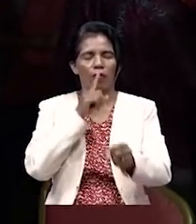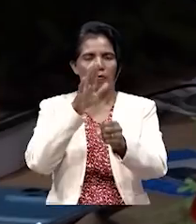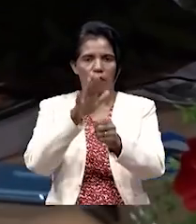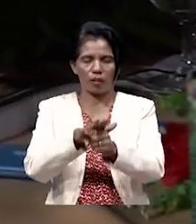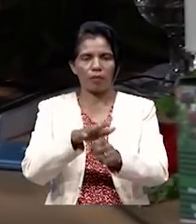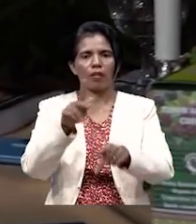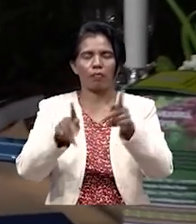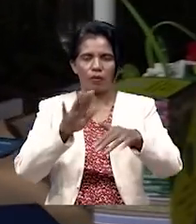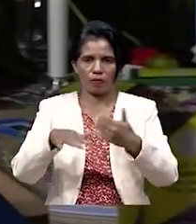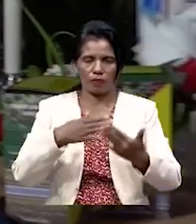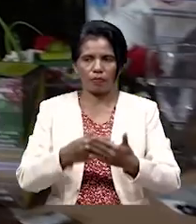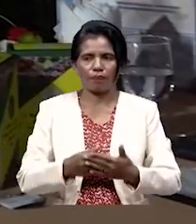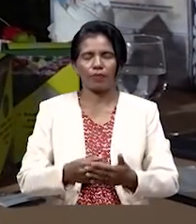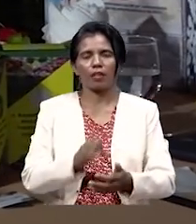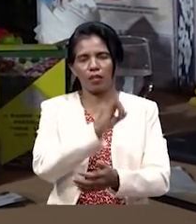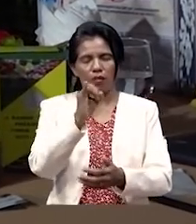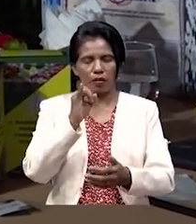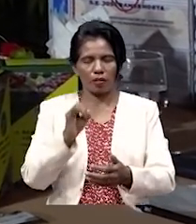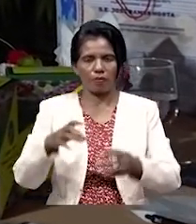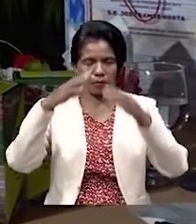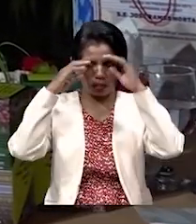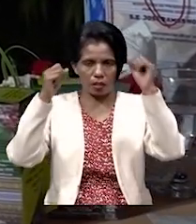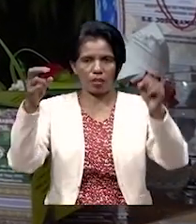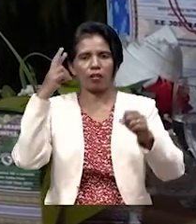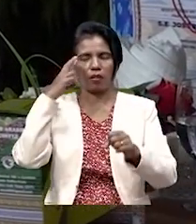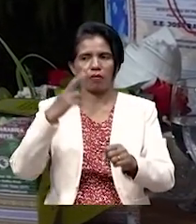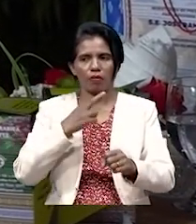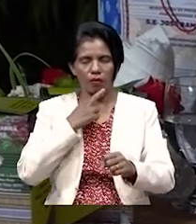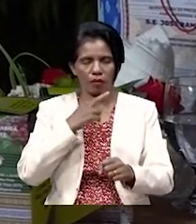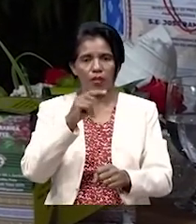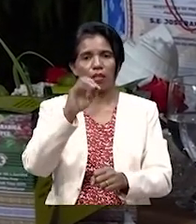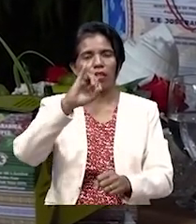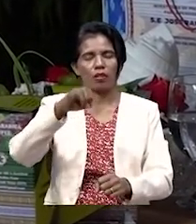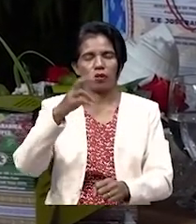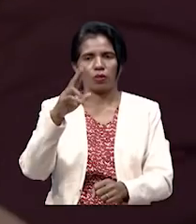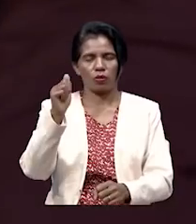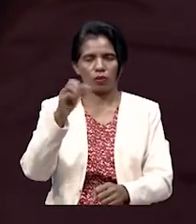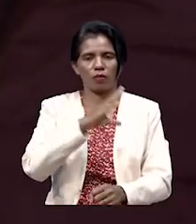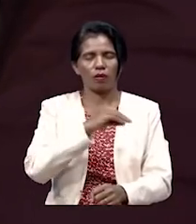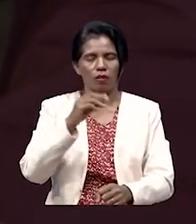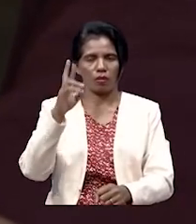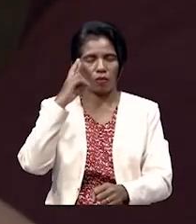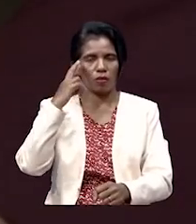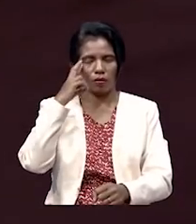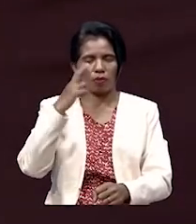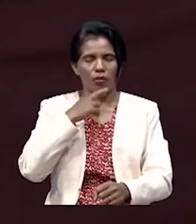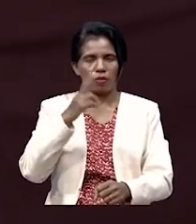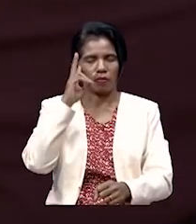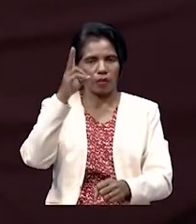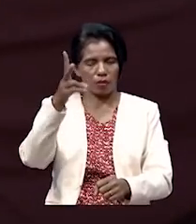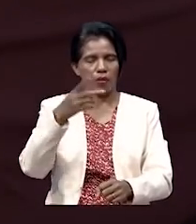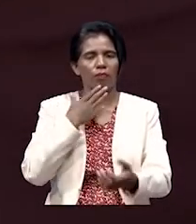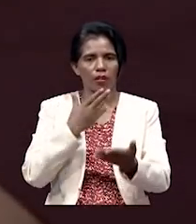rakyatnya. Havoi entrevista o presidente republika eleito Zera Mozorta, Najwa Shihab hatete, orta e visão nebe dia ba tempo naruk,